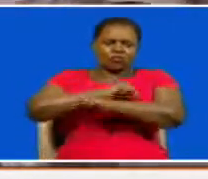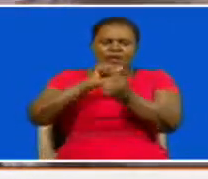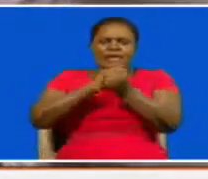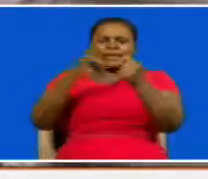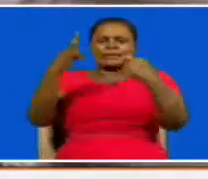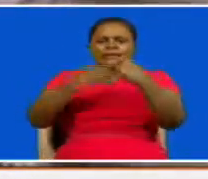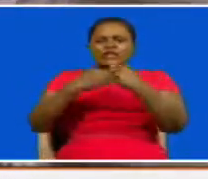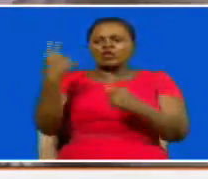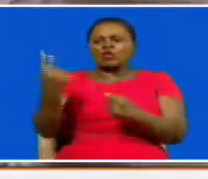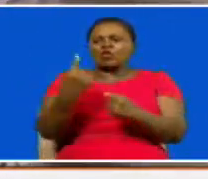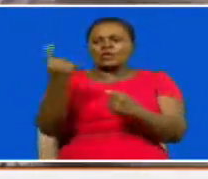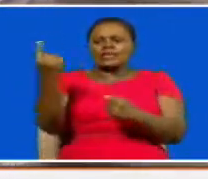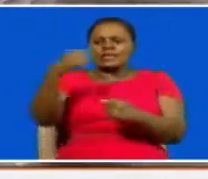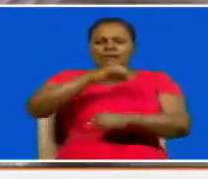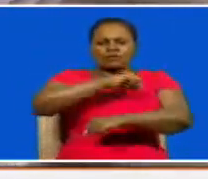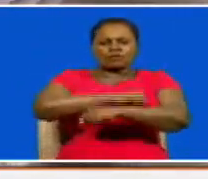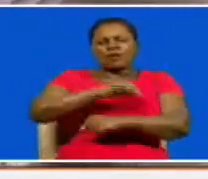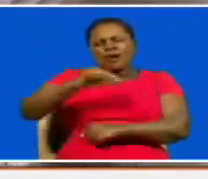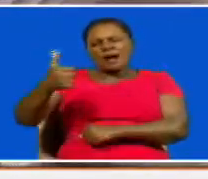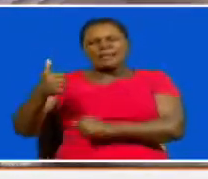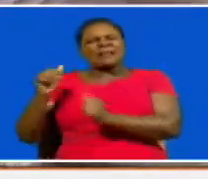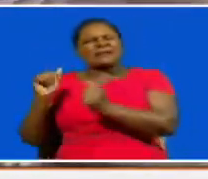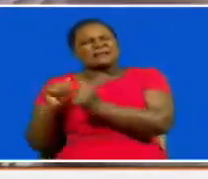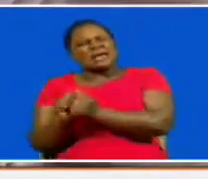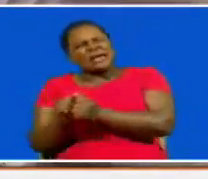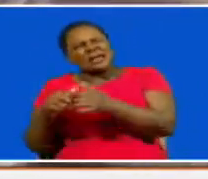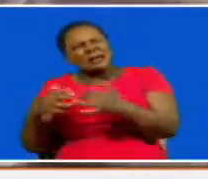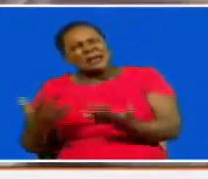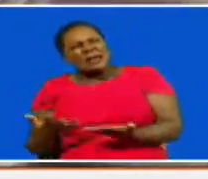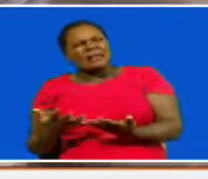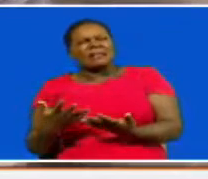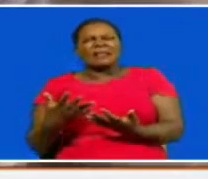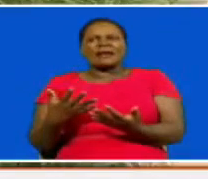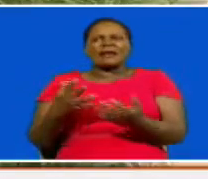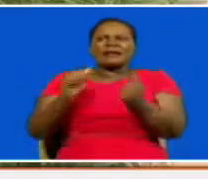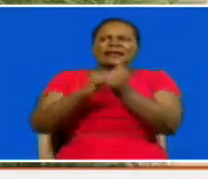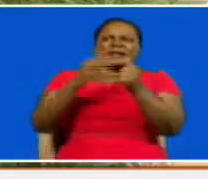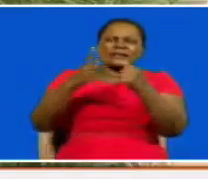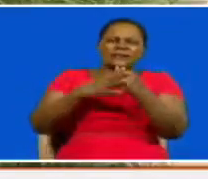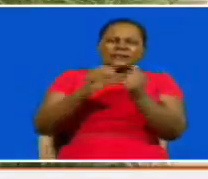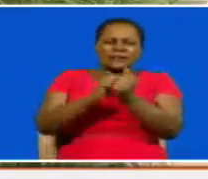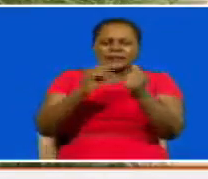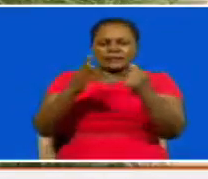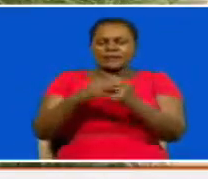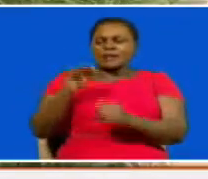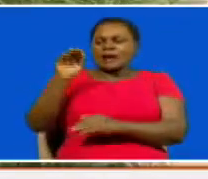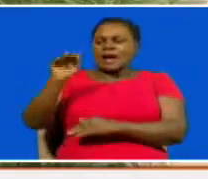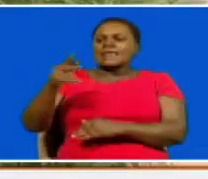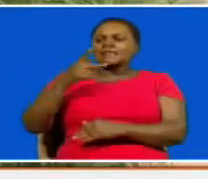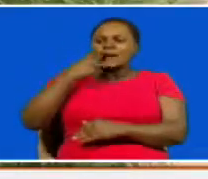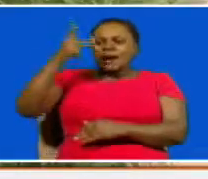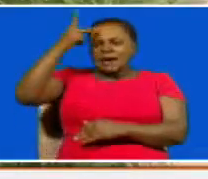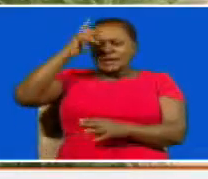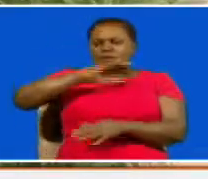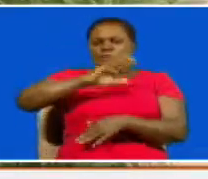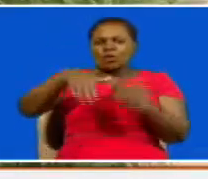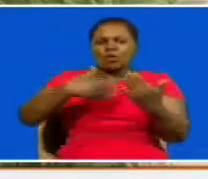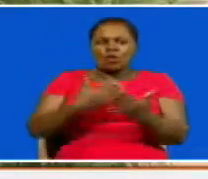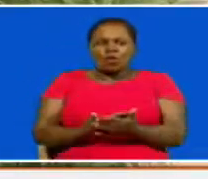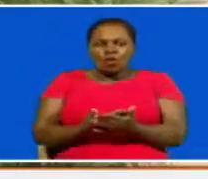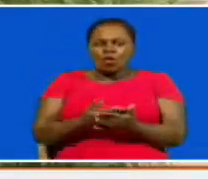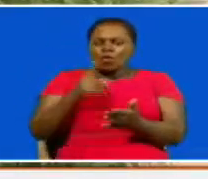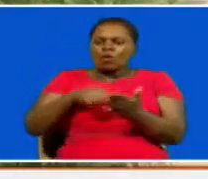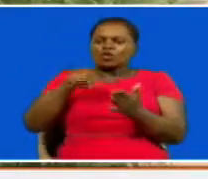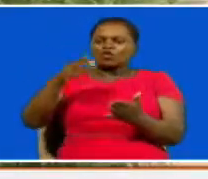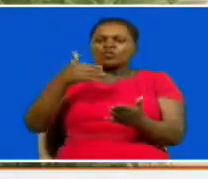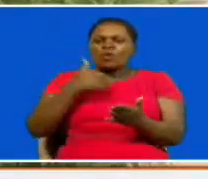yao. Na mashule mengine utapata ni 10, ingine ni 9, ingine ni 18. Kwa hivyo tunaomba wazazi wote, ile jukumu wako nayo ya